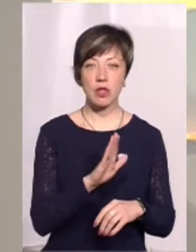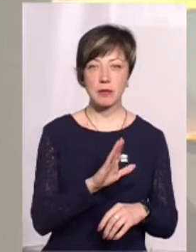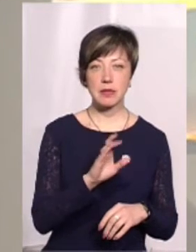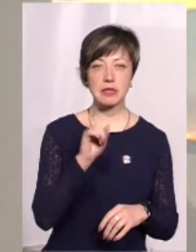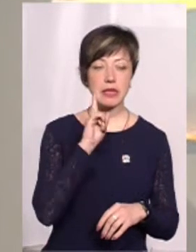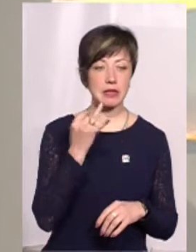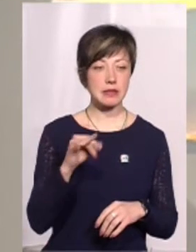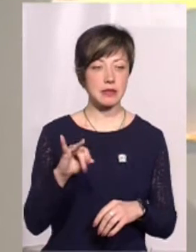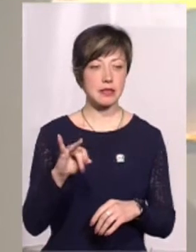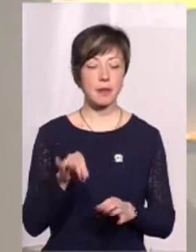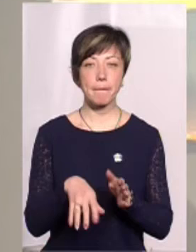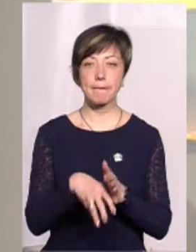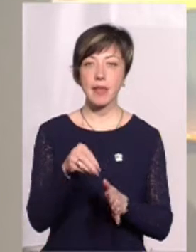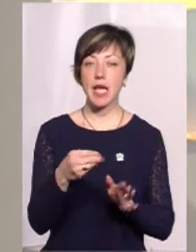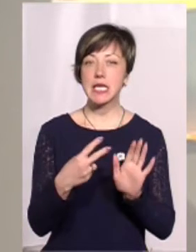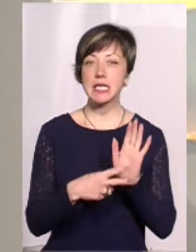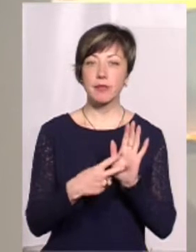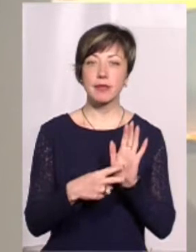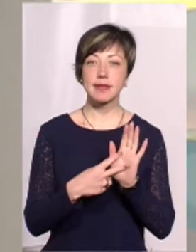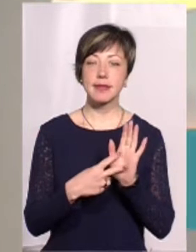Володимир Зеленський. За нього проголосувало